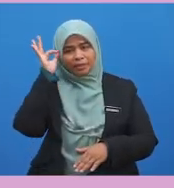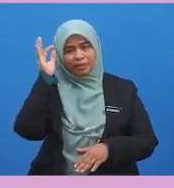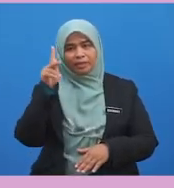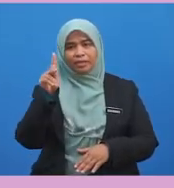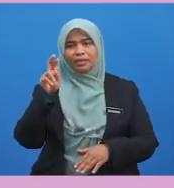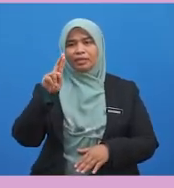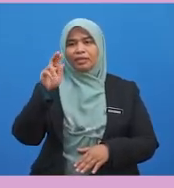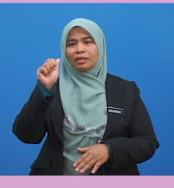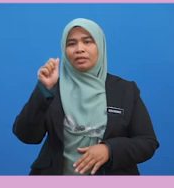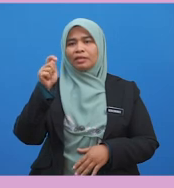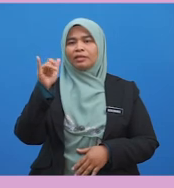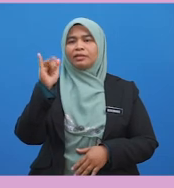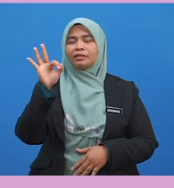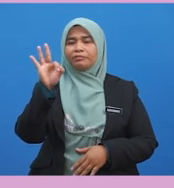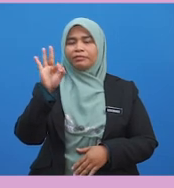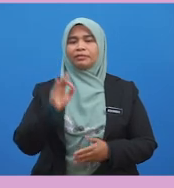kreatif.